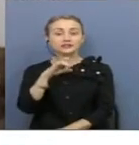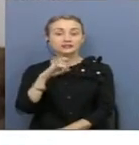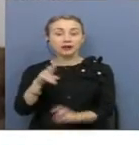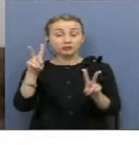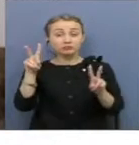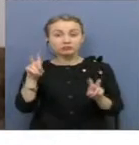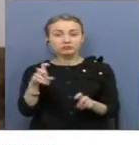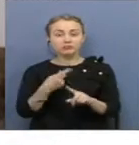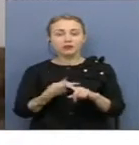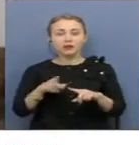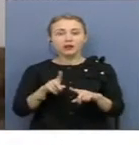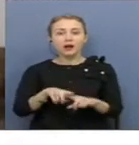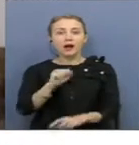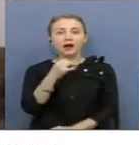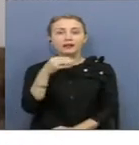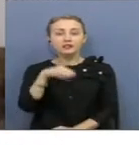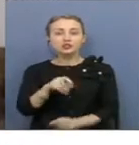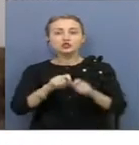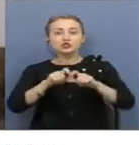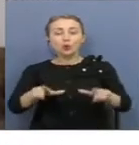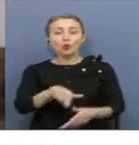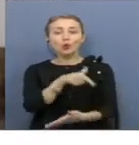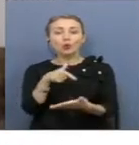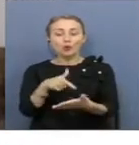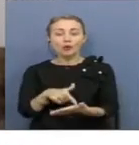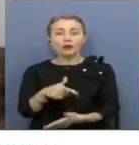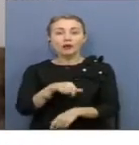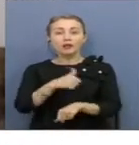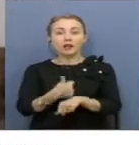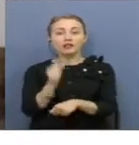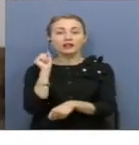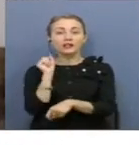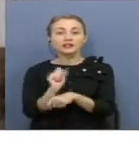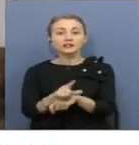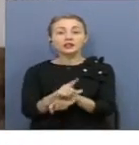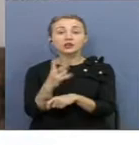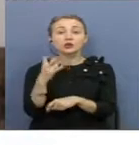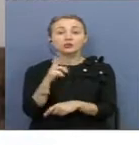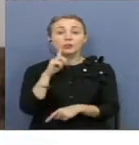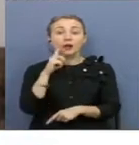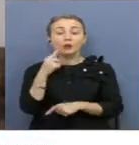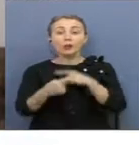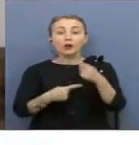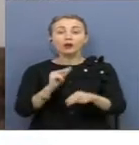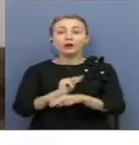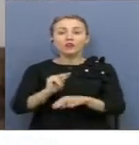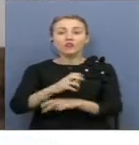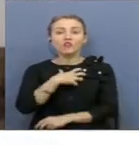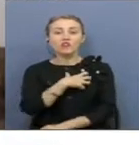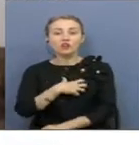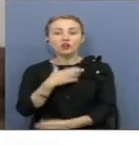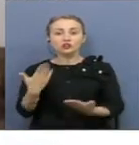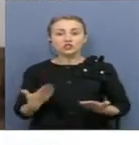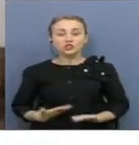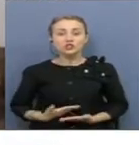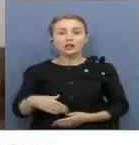атты форум өткізген болатын. Оның мақсаты жастардың маңыздылығын көрсетіп, оларды қоғамды өмірге араластыру және одан да өзге